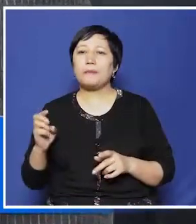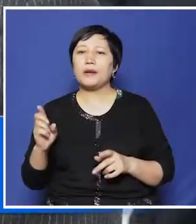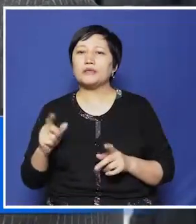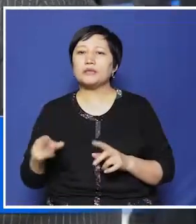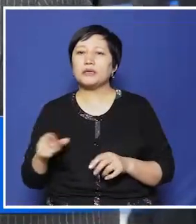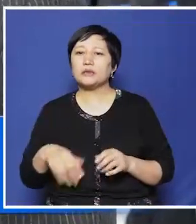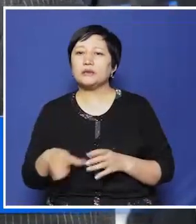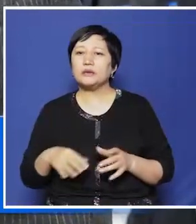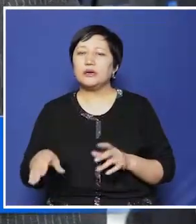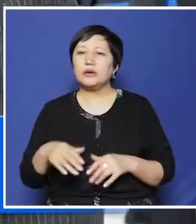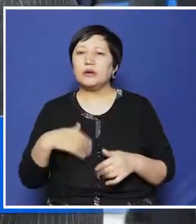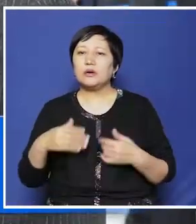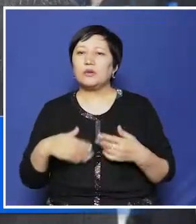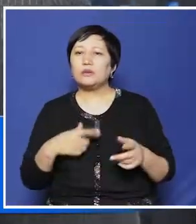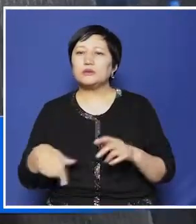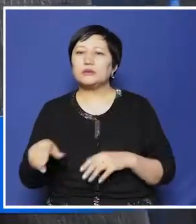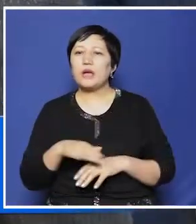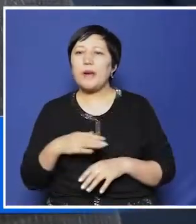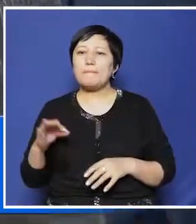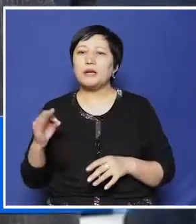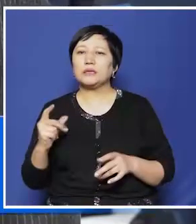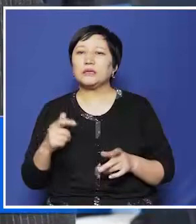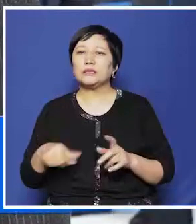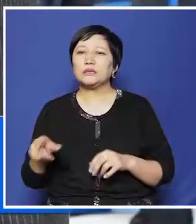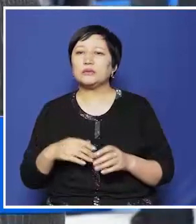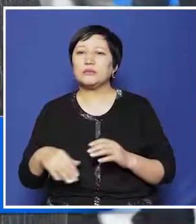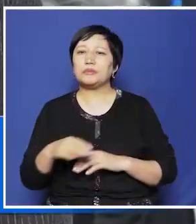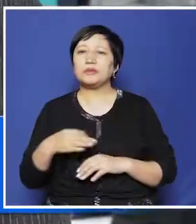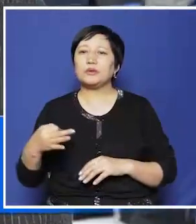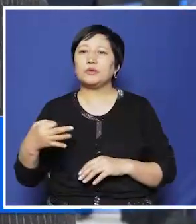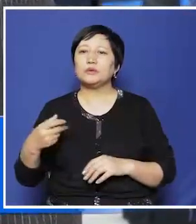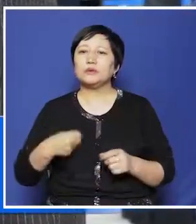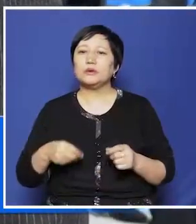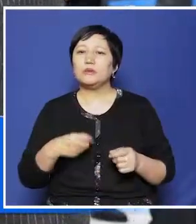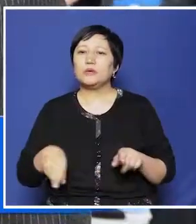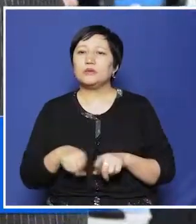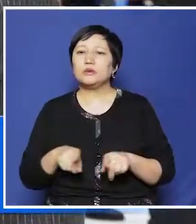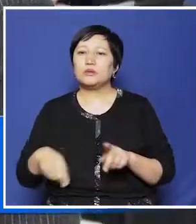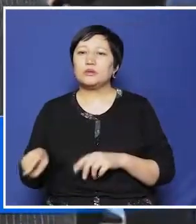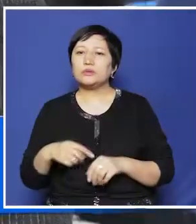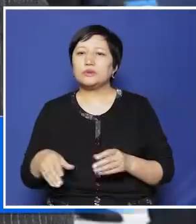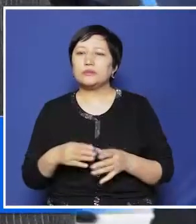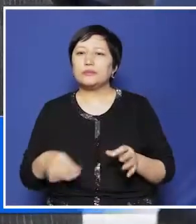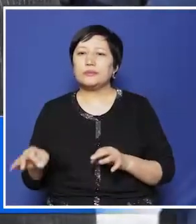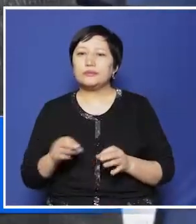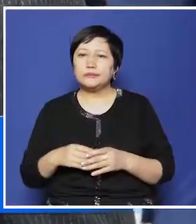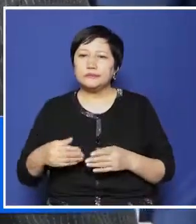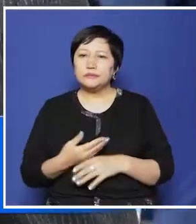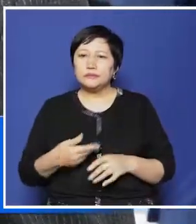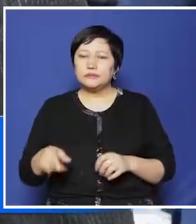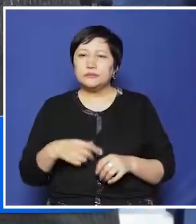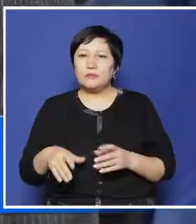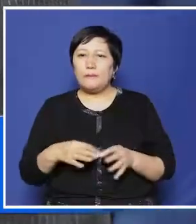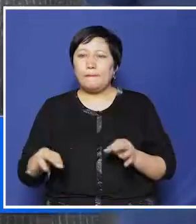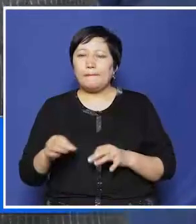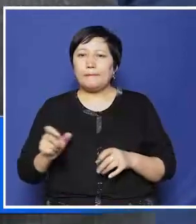батыстағы жаңағы қуаңшылық болсын, мақтарал кезінде де бүкіл оңтүстіктің ақындарының басын қосып, жаңағы